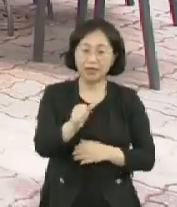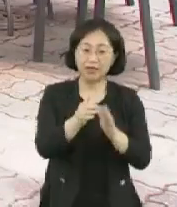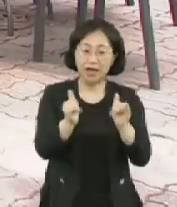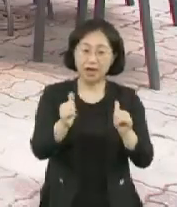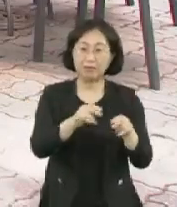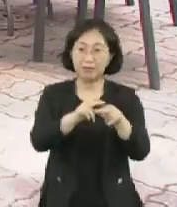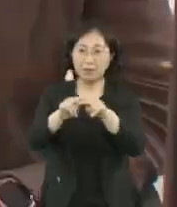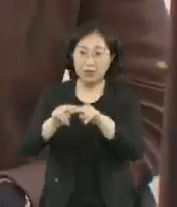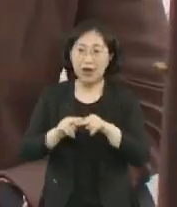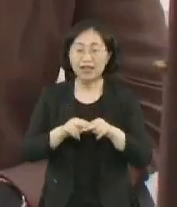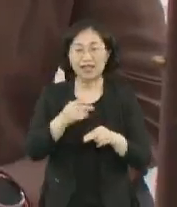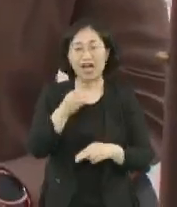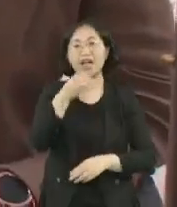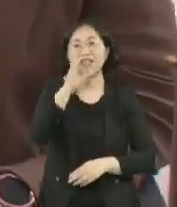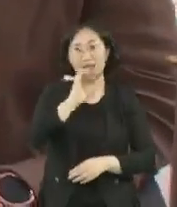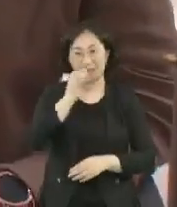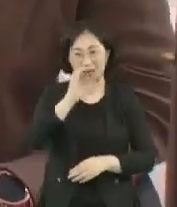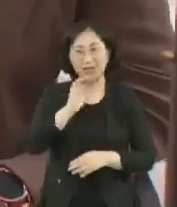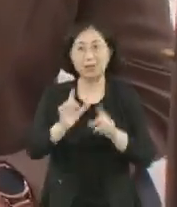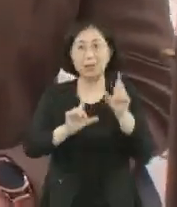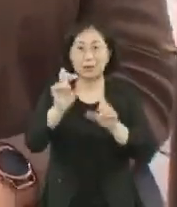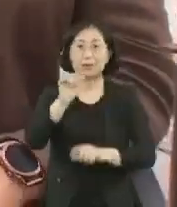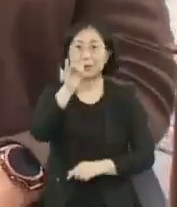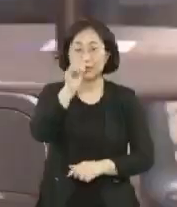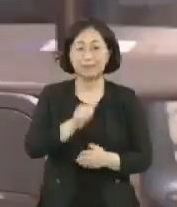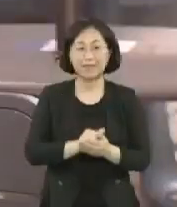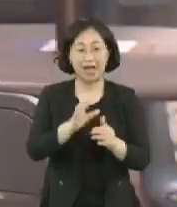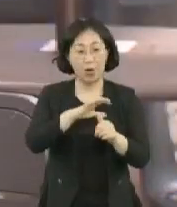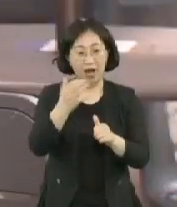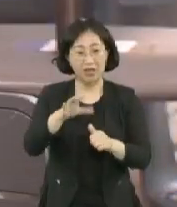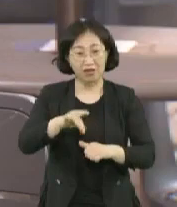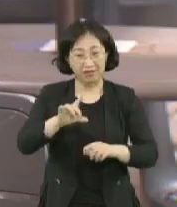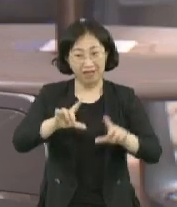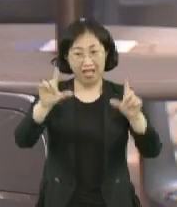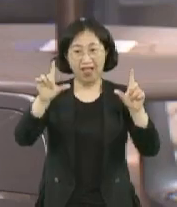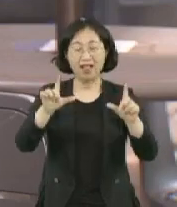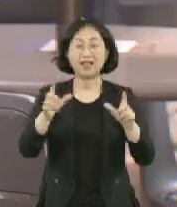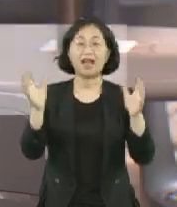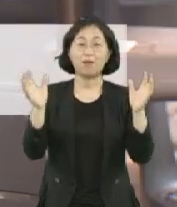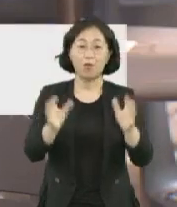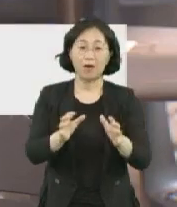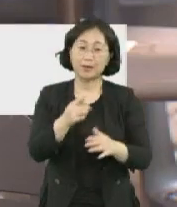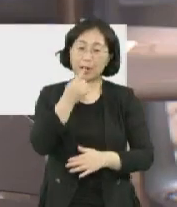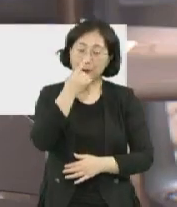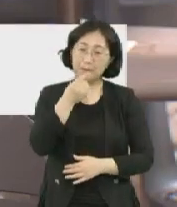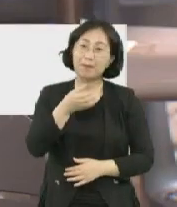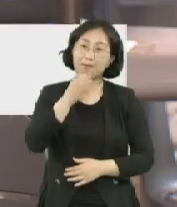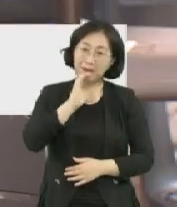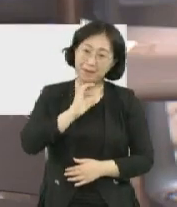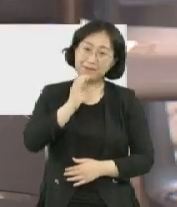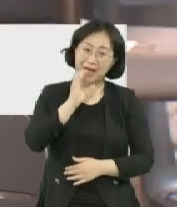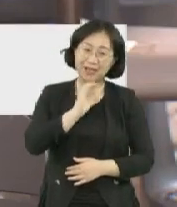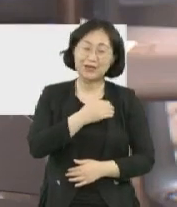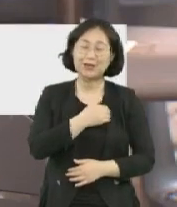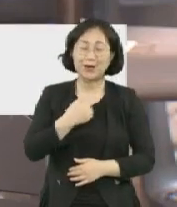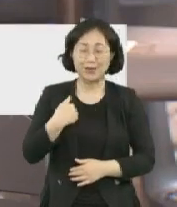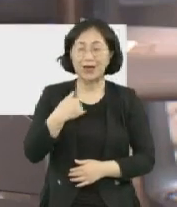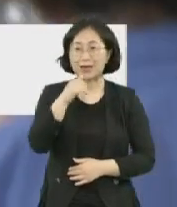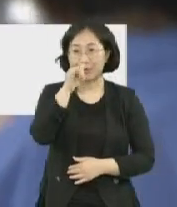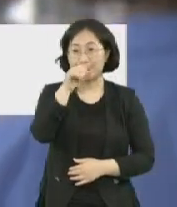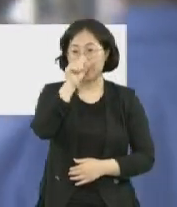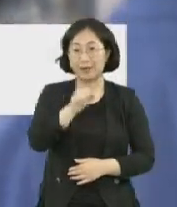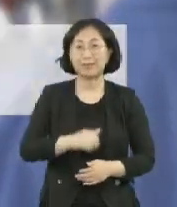차를 마시는 모습도 많아졌습니다. 완화된 첫날인데 이렇게 다 모여서 커피 한잔 먹을 수 있는 여유가 있어서 너무